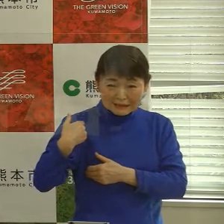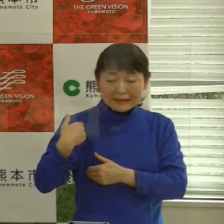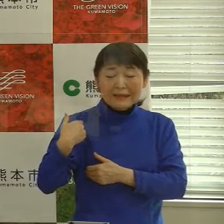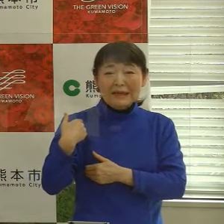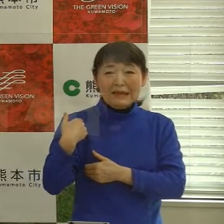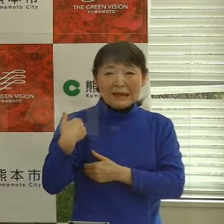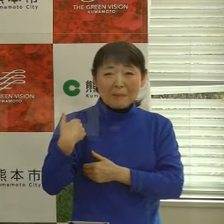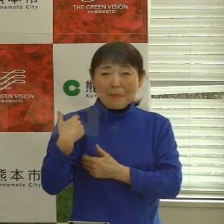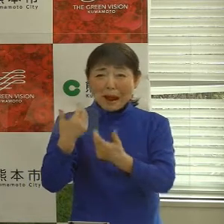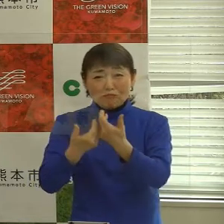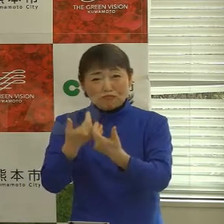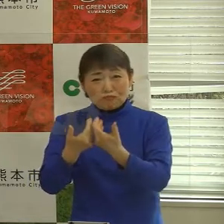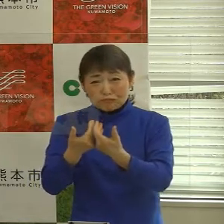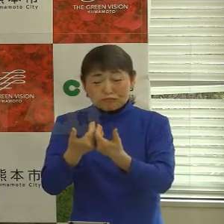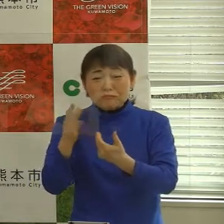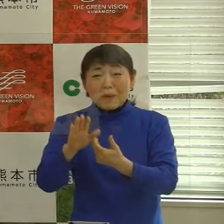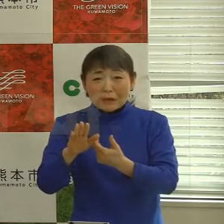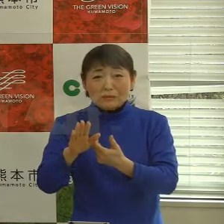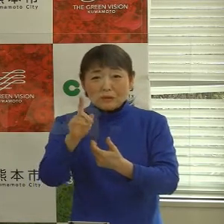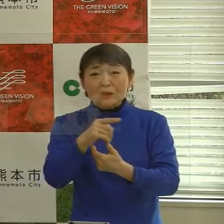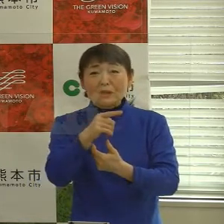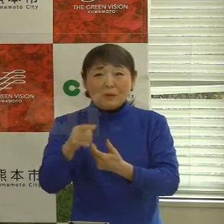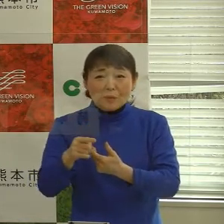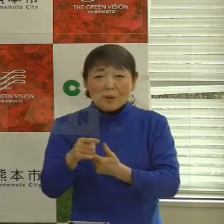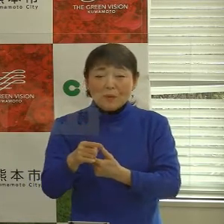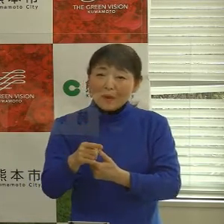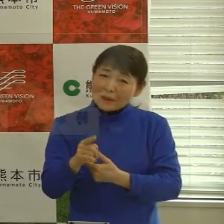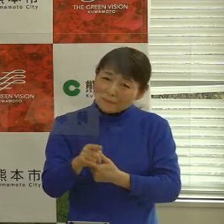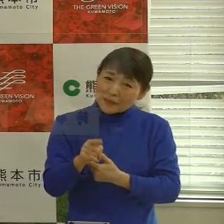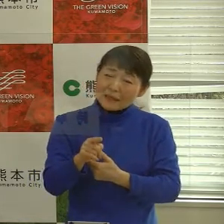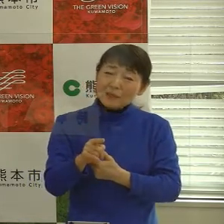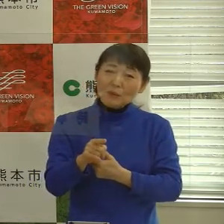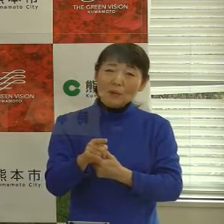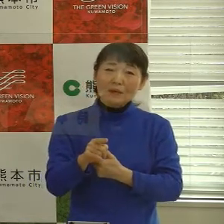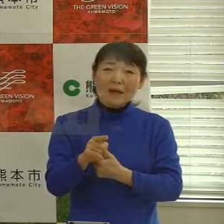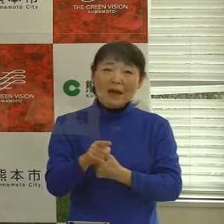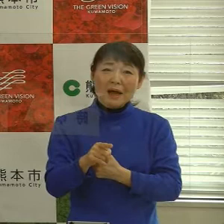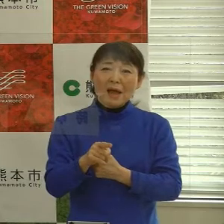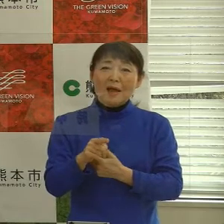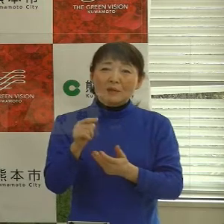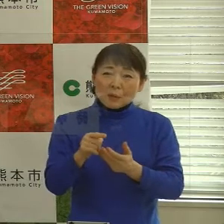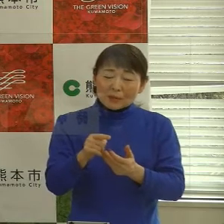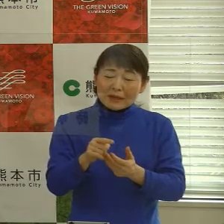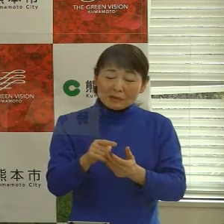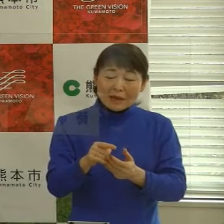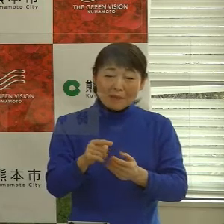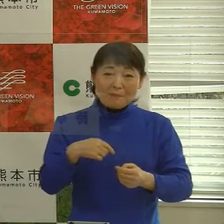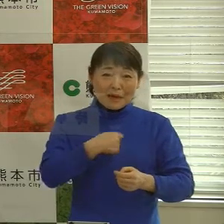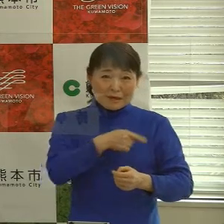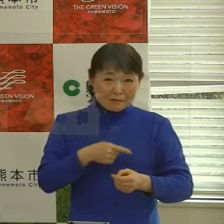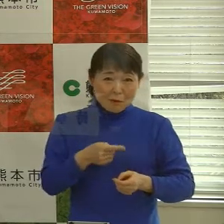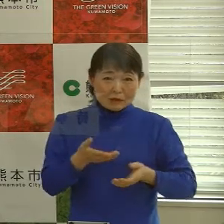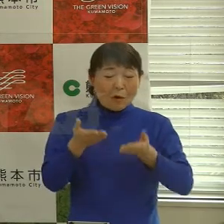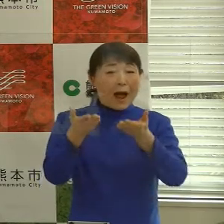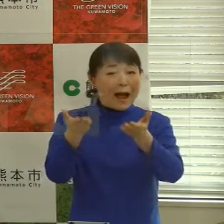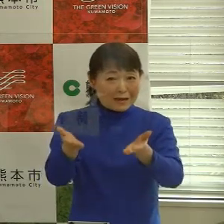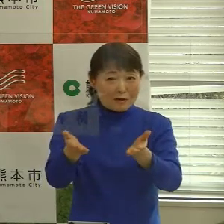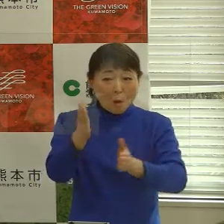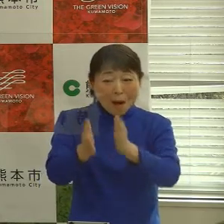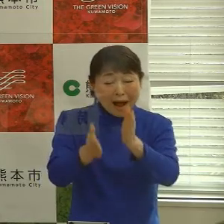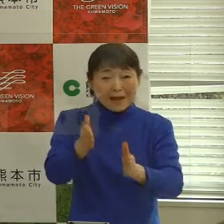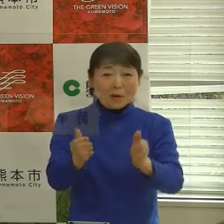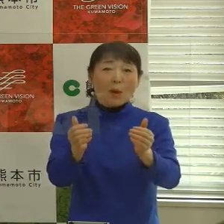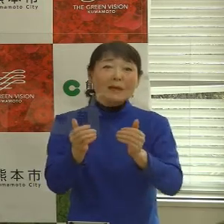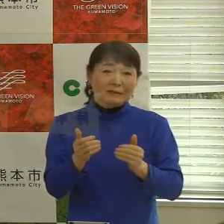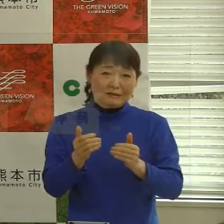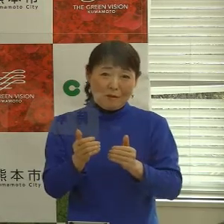り、望まない受動喫煙をしてしまうということに関しては、やはり相当意を払う必要があるなということは、もうもともとの愛